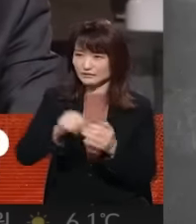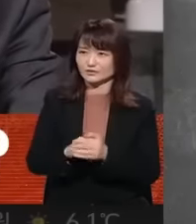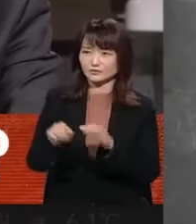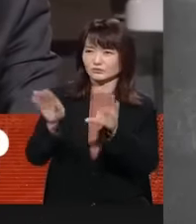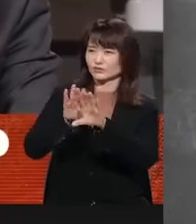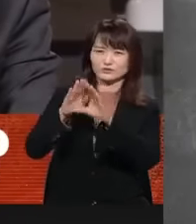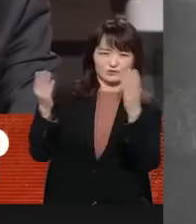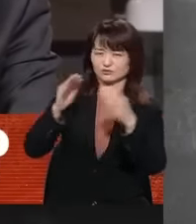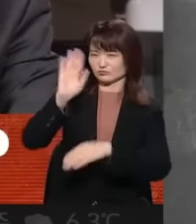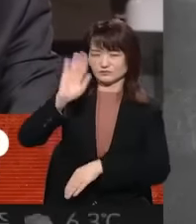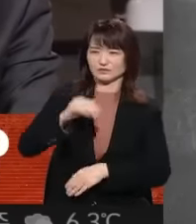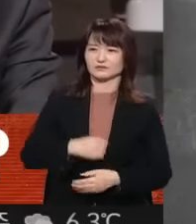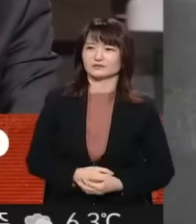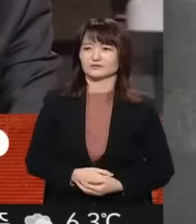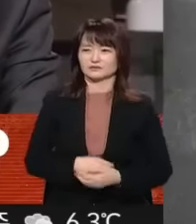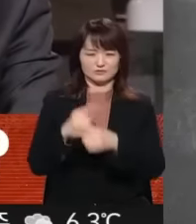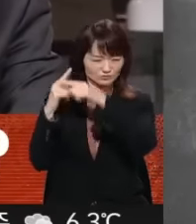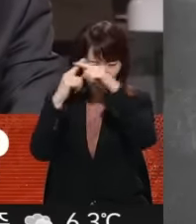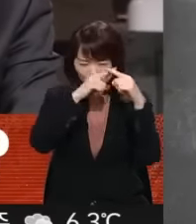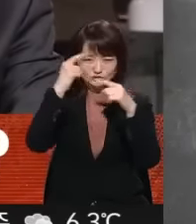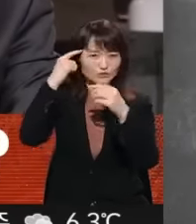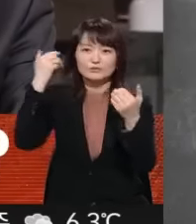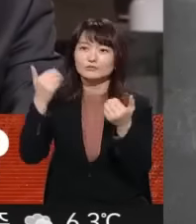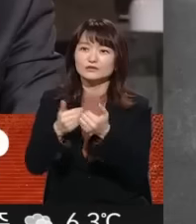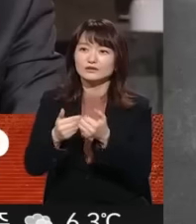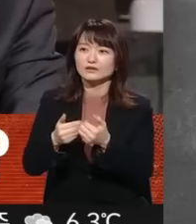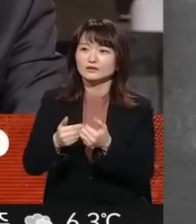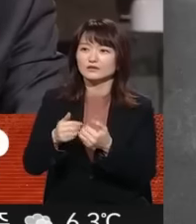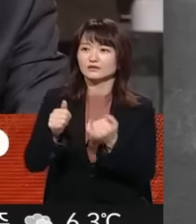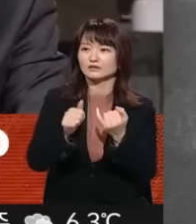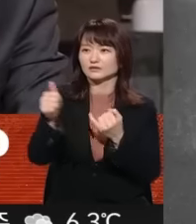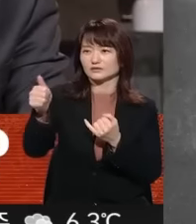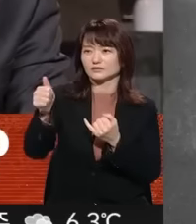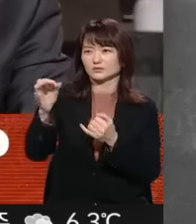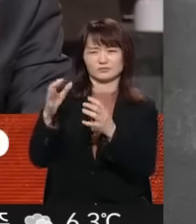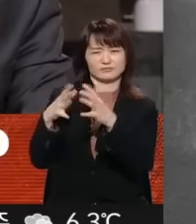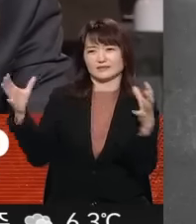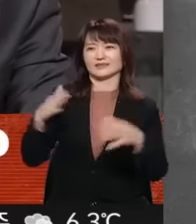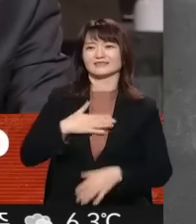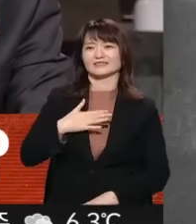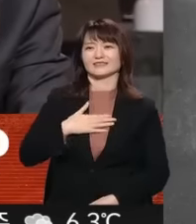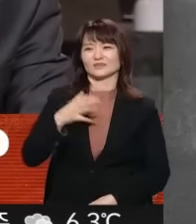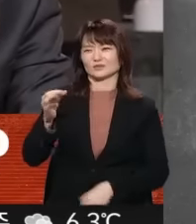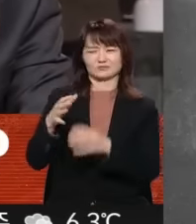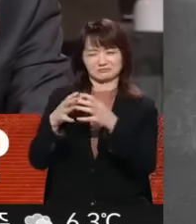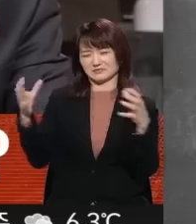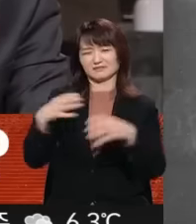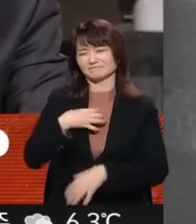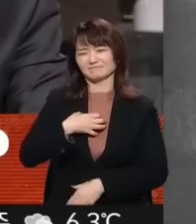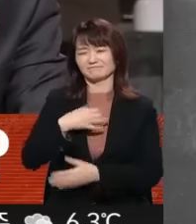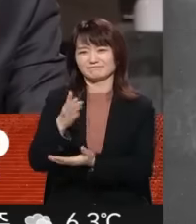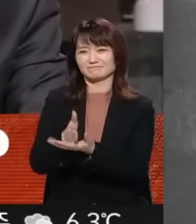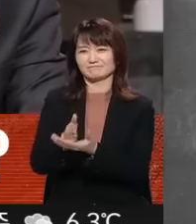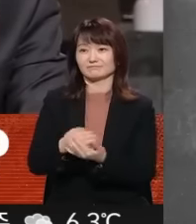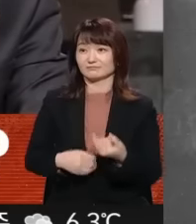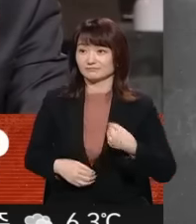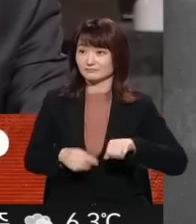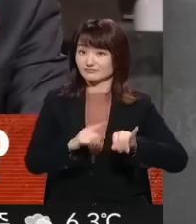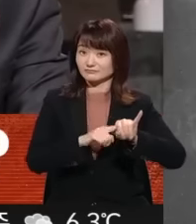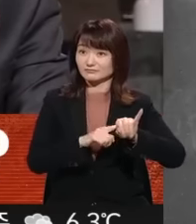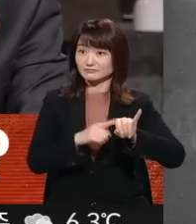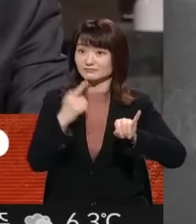문도 안 열어주실 거예요 무조건 근데 돈이 많아 제가 돈이 많습니다 걱정 안 하셔도 됩니다 딸이 근데